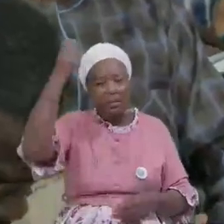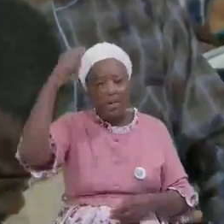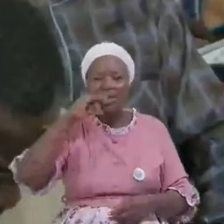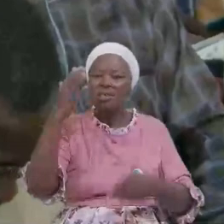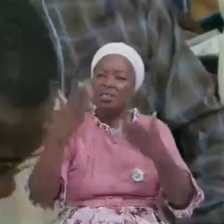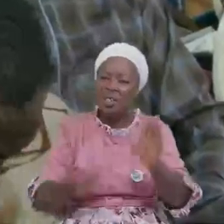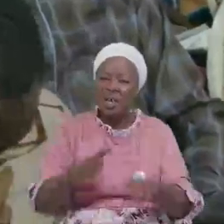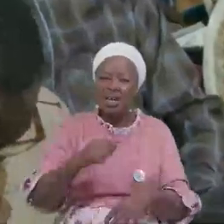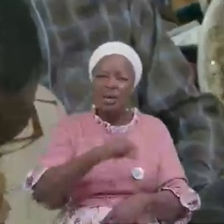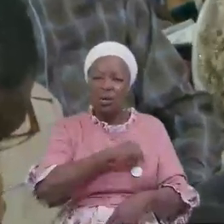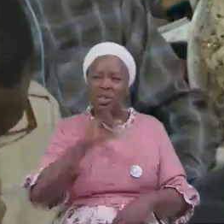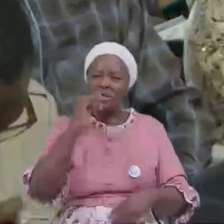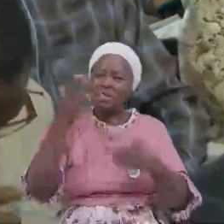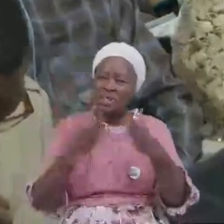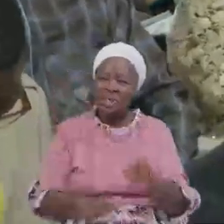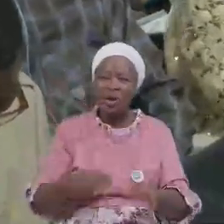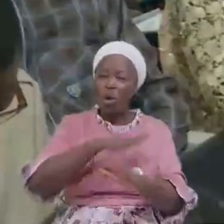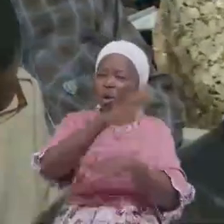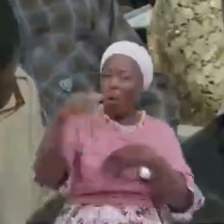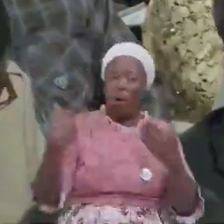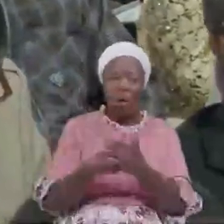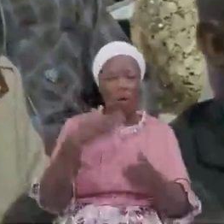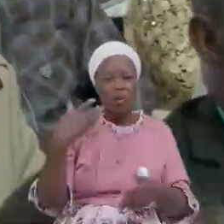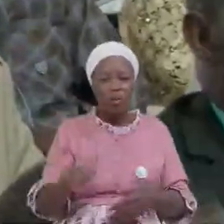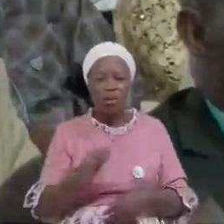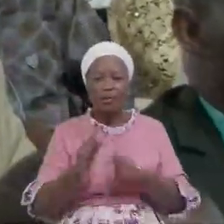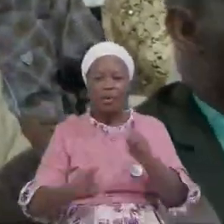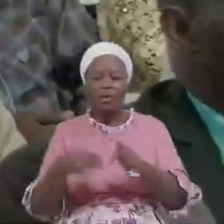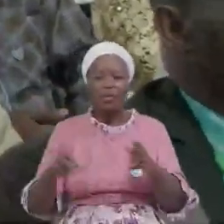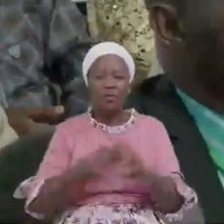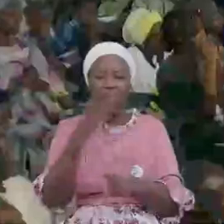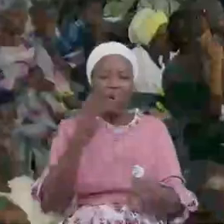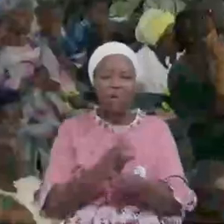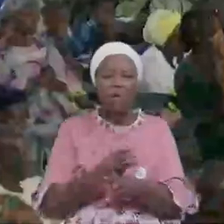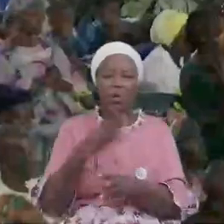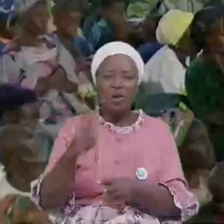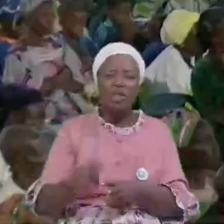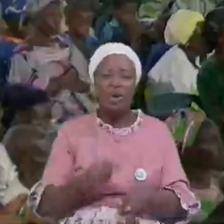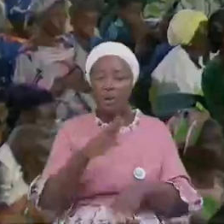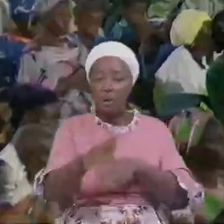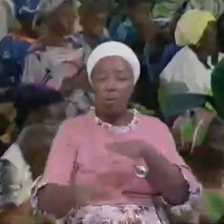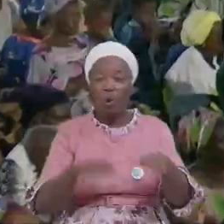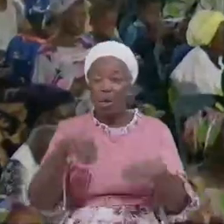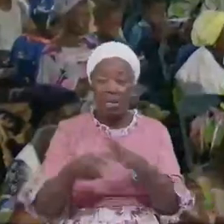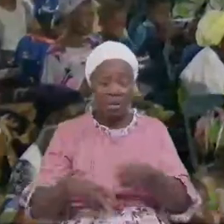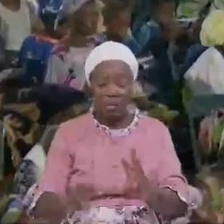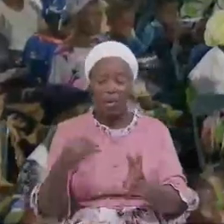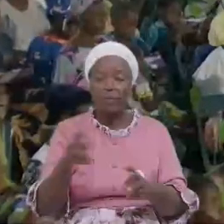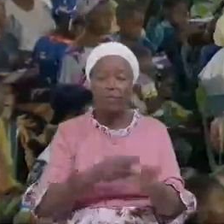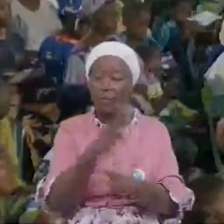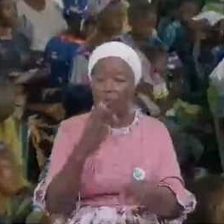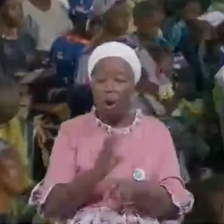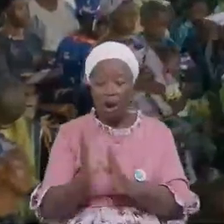la conscience est morte. Les gens du monde, ils marchent selon le programme du